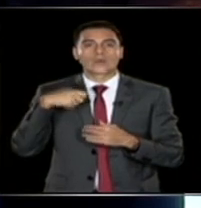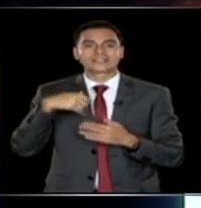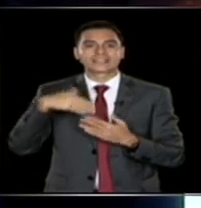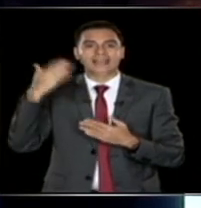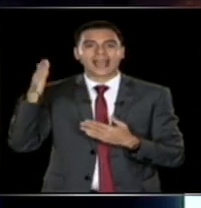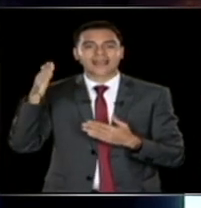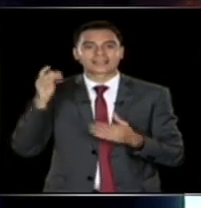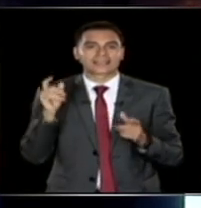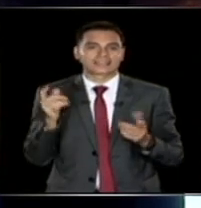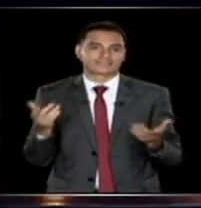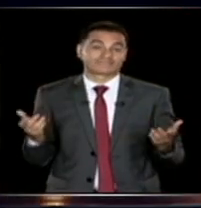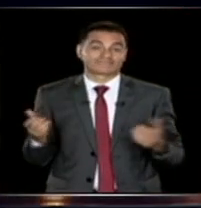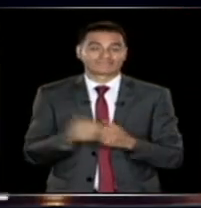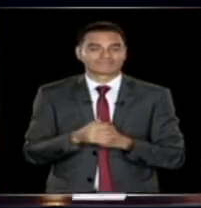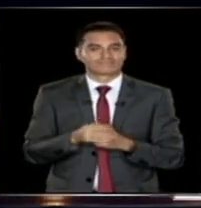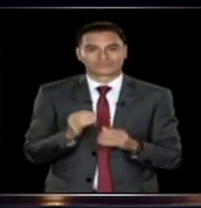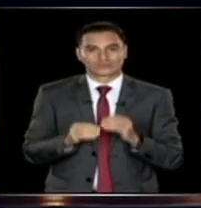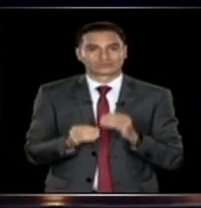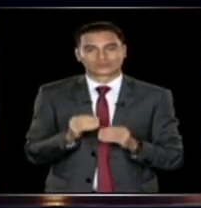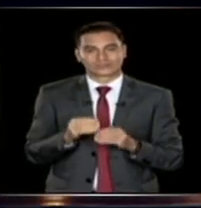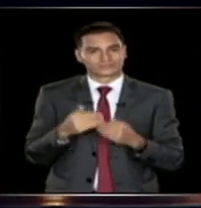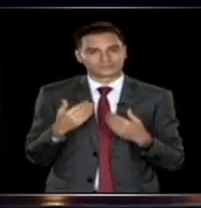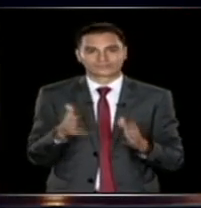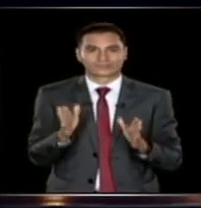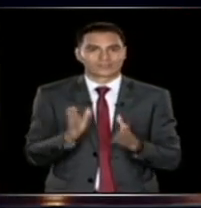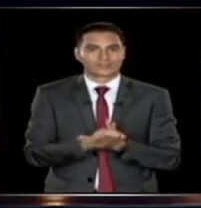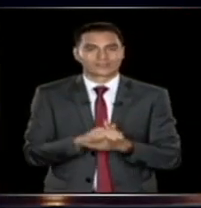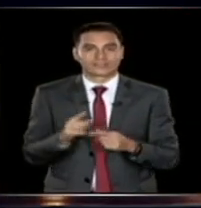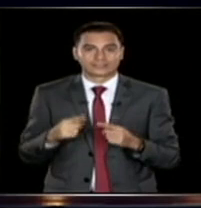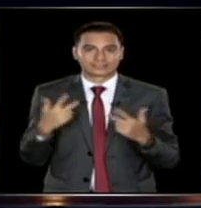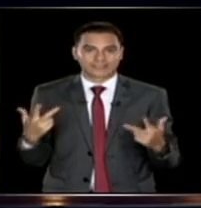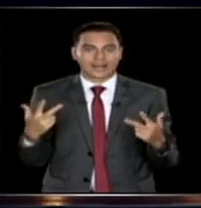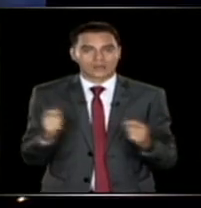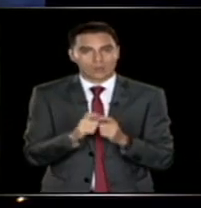بس 2-3 سنين، ولكن مفيش مشكلة.